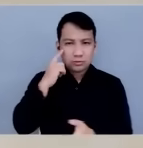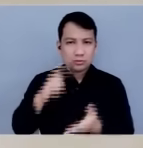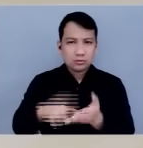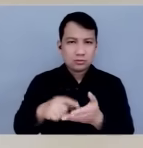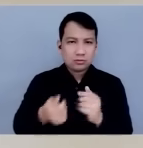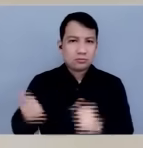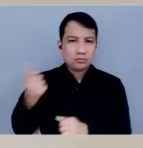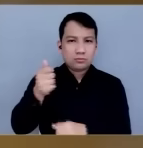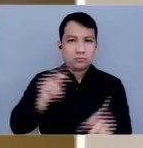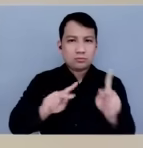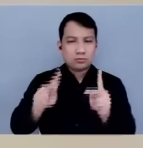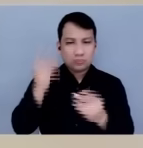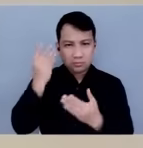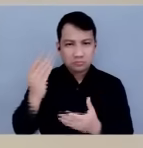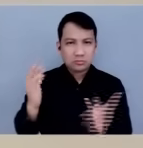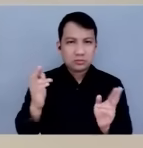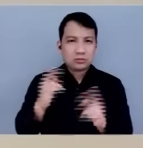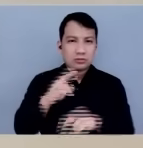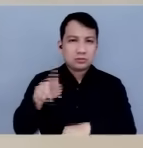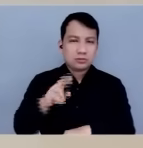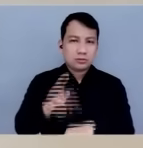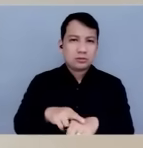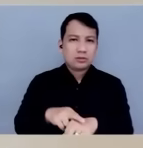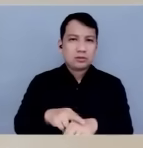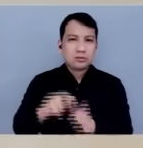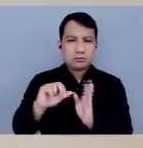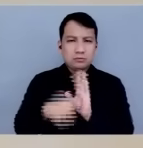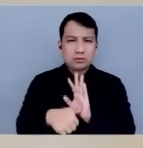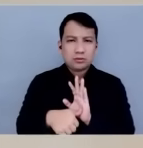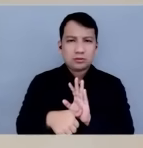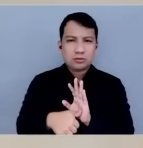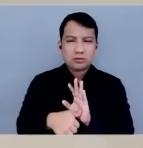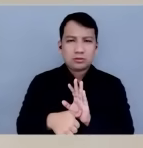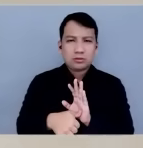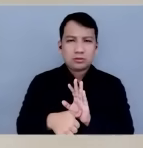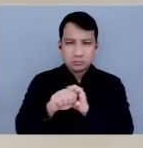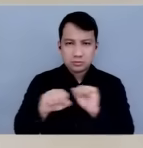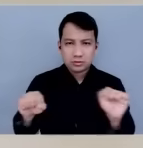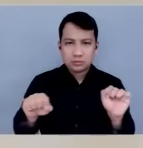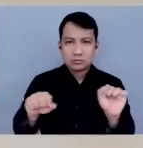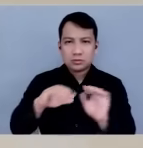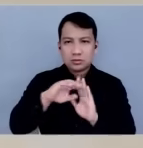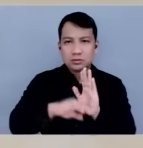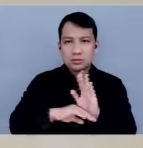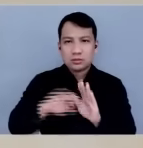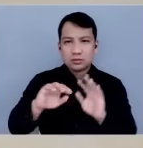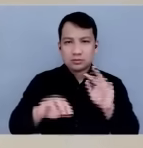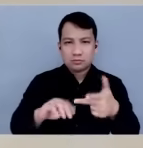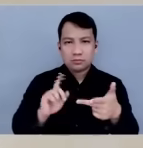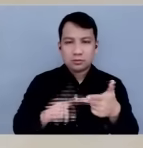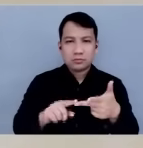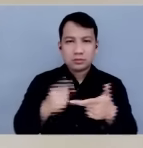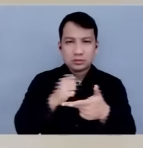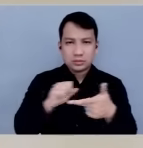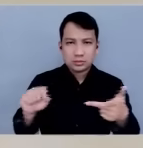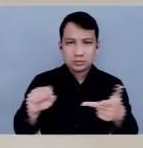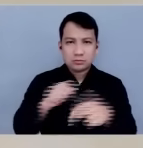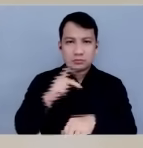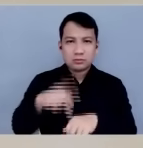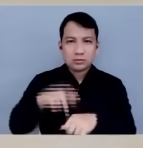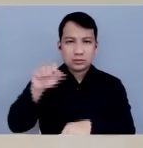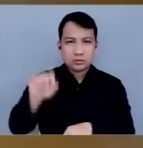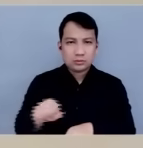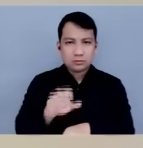police officer sa rehiyon? Ipinunto rin ni Mayor Baste ang datos sa safety index kung saan pangatlo raw ang lungsod sa safest city sa Southeast Asia kasunod